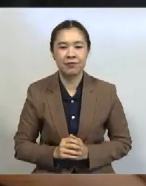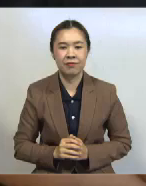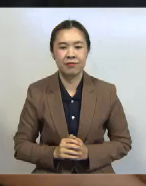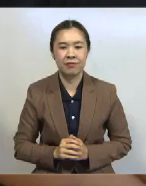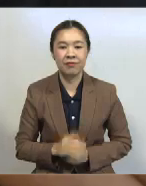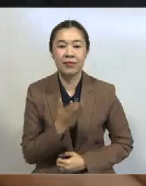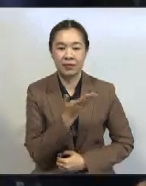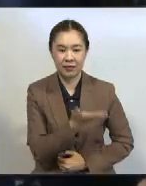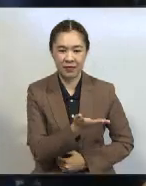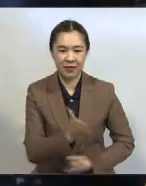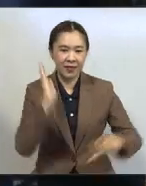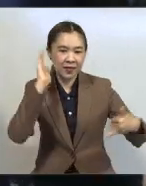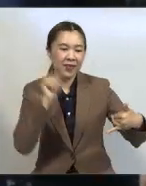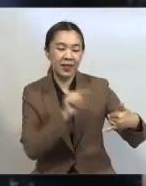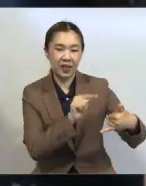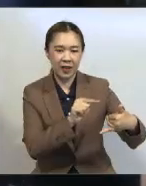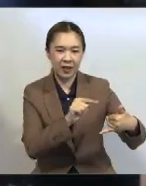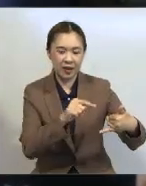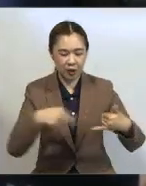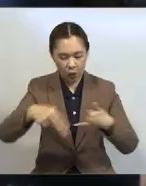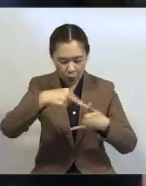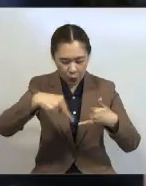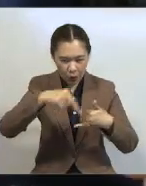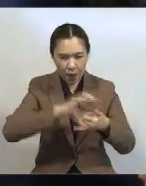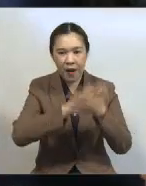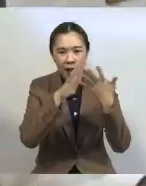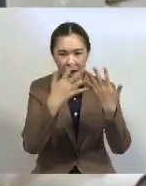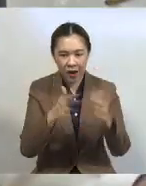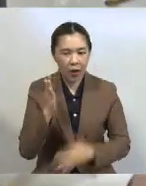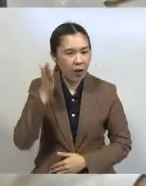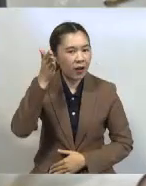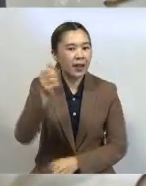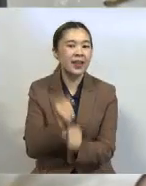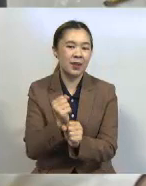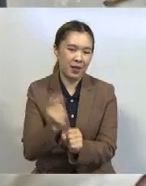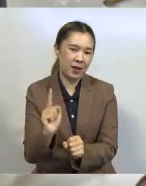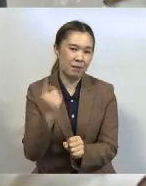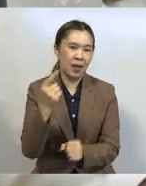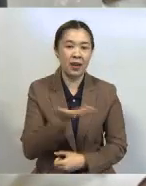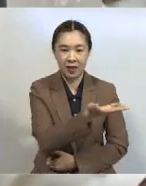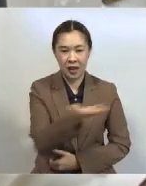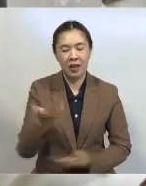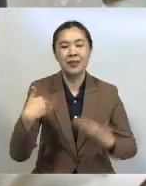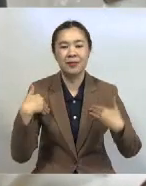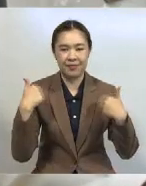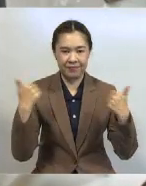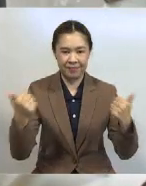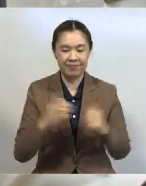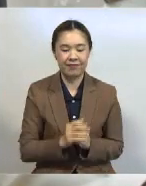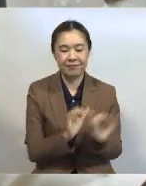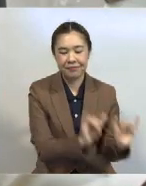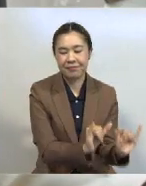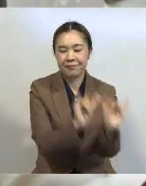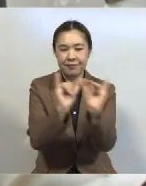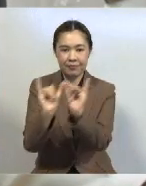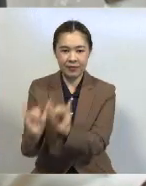เสือตัวนี้ไปรักษาตัวเองให้แข็งแรงก่อนแล้วก็ค่อยกลับมาทำงานนะคะขอให้ทุกคนสบายใจนะคะแล้วก็บอกว่าการขออนุมัติคำสั่งขอย้าย